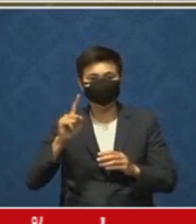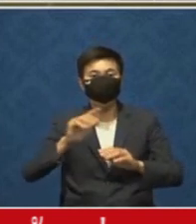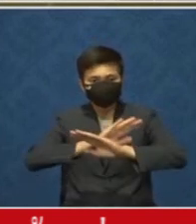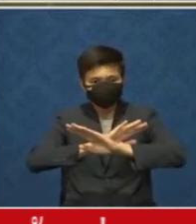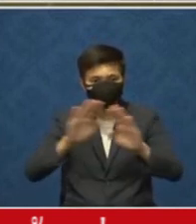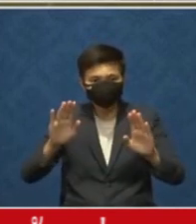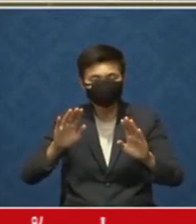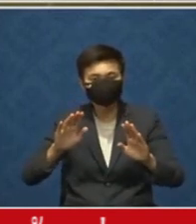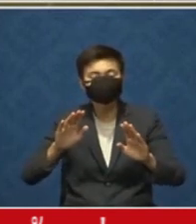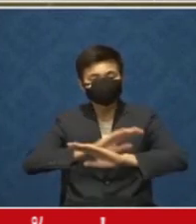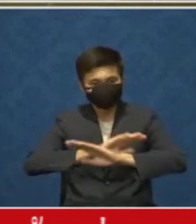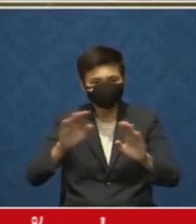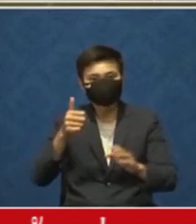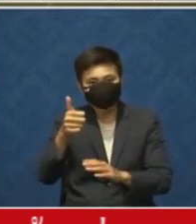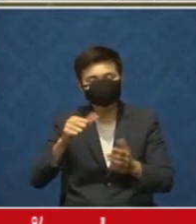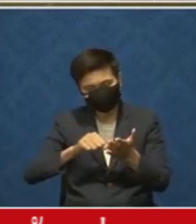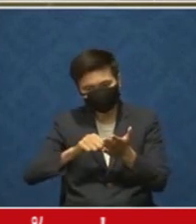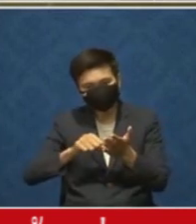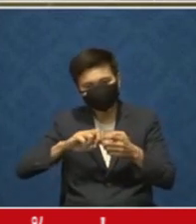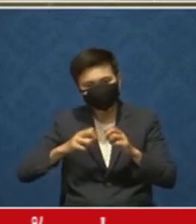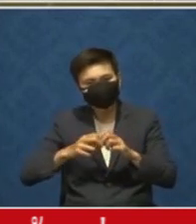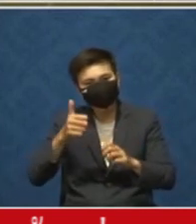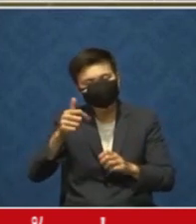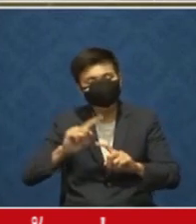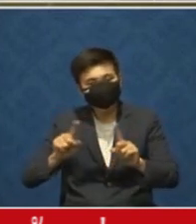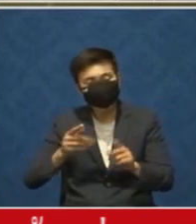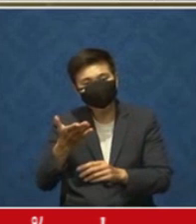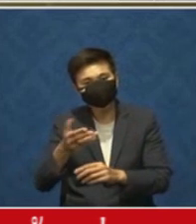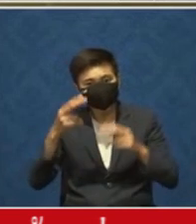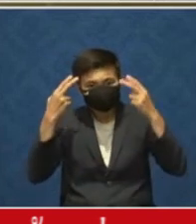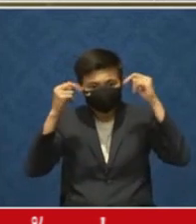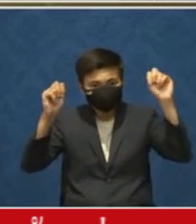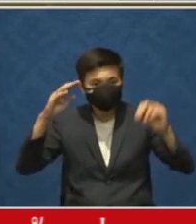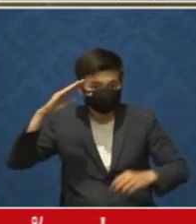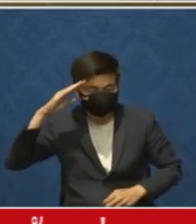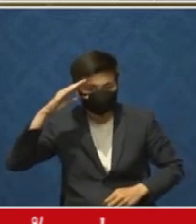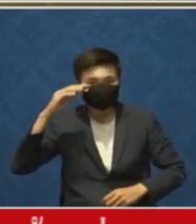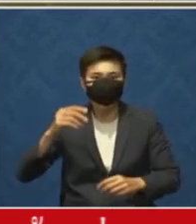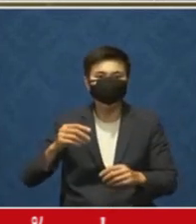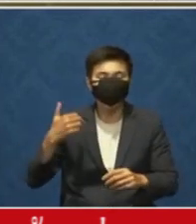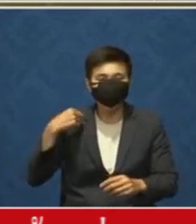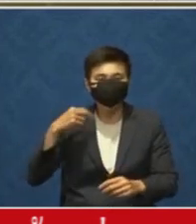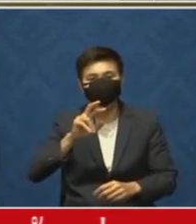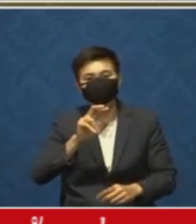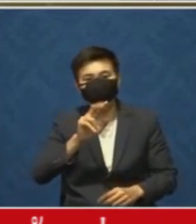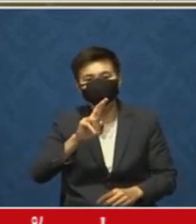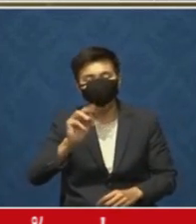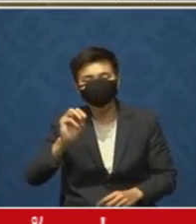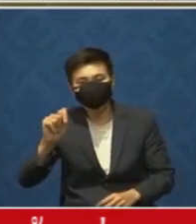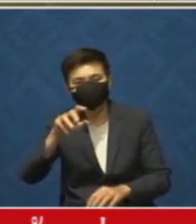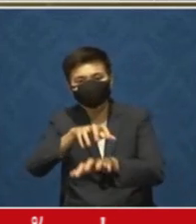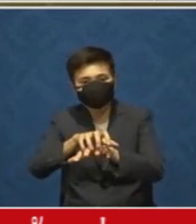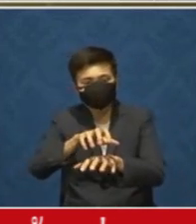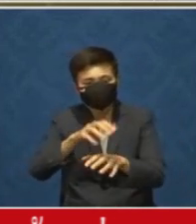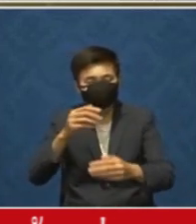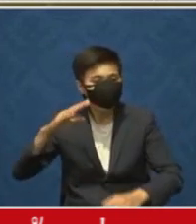ยกเลิกสัญญาจะแก้ปัญหาได้แต่ท่านในฐานะที่เป็นรัฐมนตรีกลาโหมเป็นนายกรัฐมนตรีเพราะว่าสัญญาการจัดซื้อครั้งนี้เนี่ย